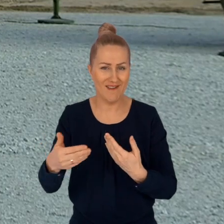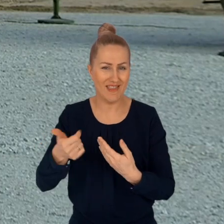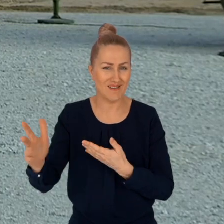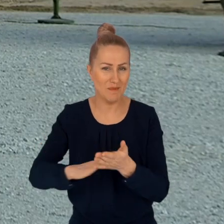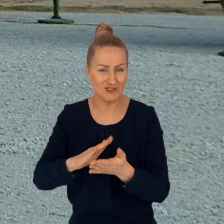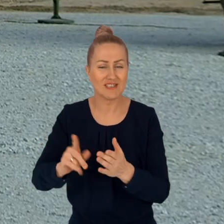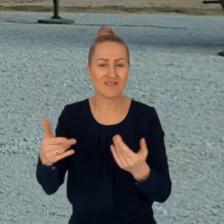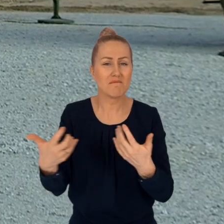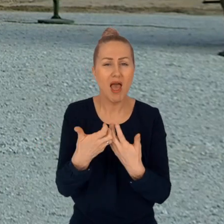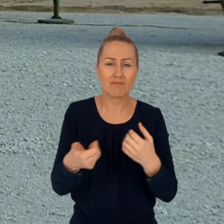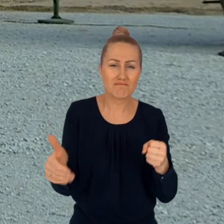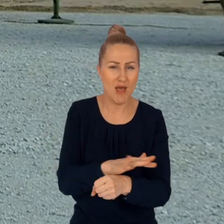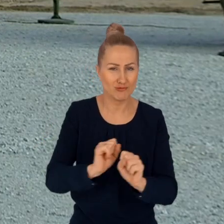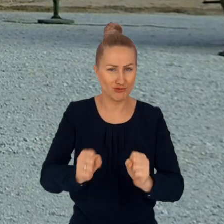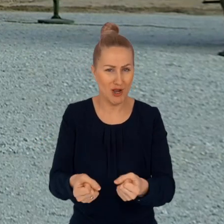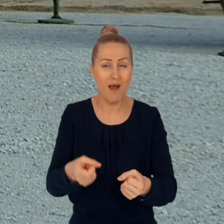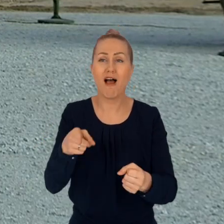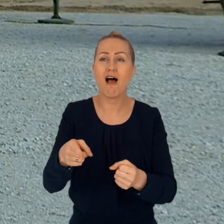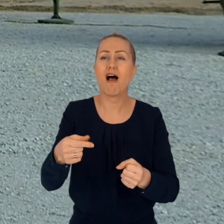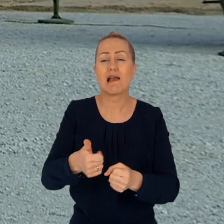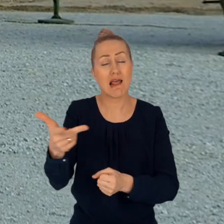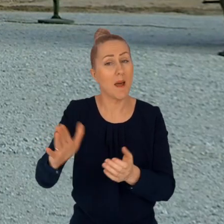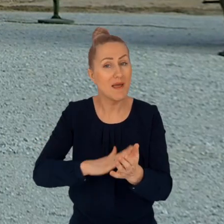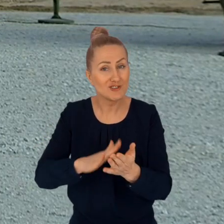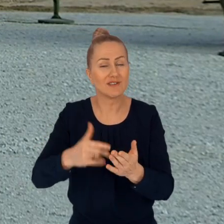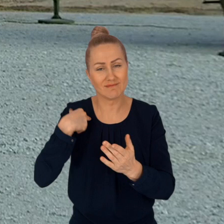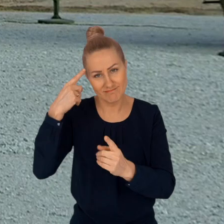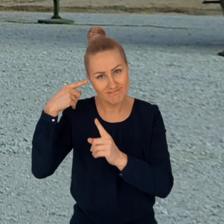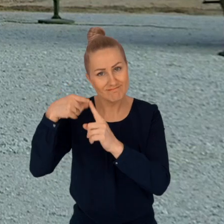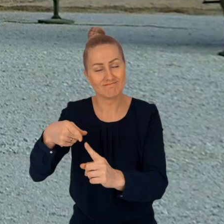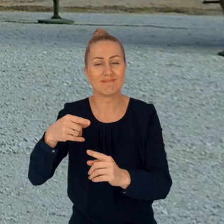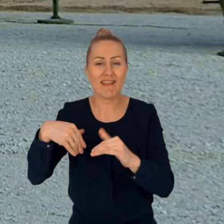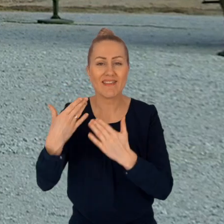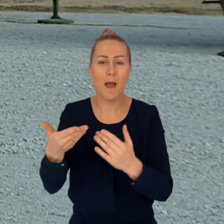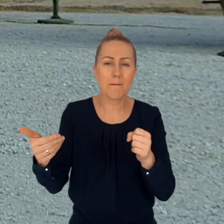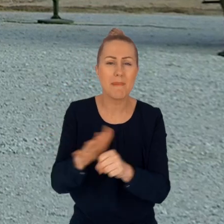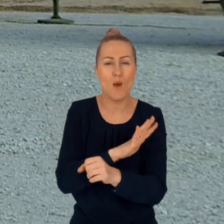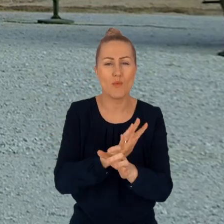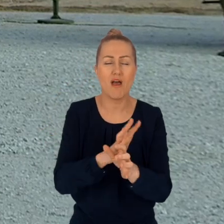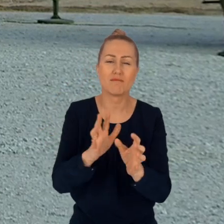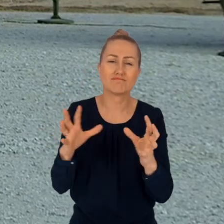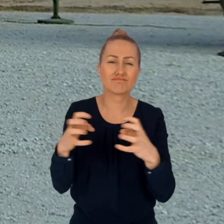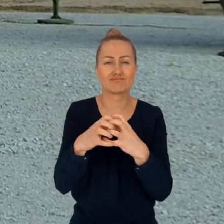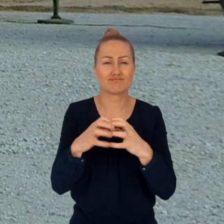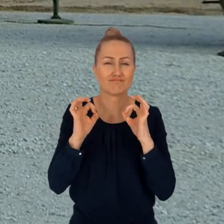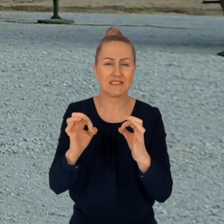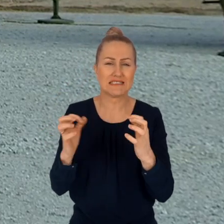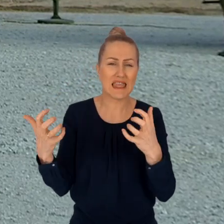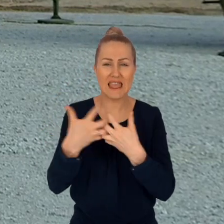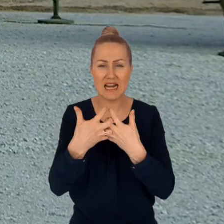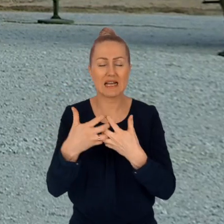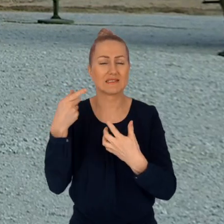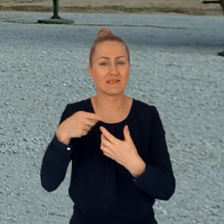miesiące przeznaczymy na właśnie pełną integrację, przystosowanie tego systemu do